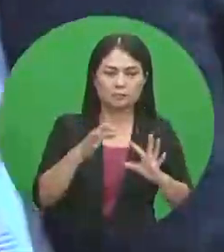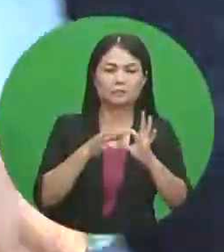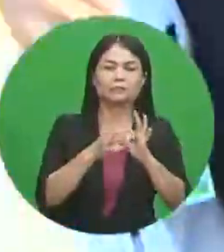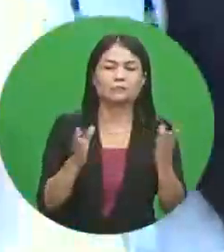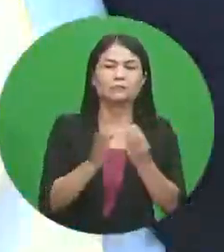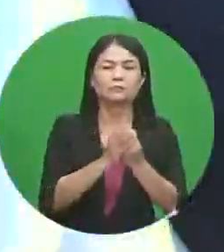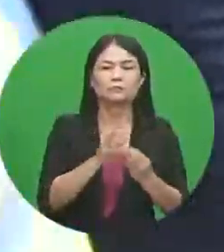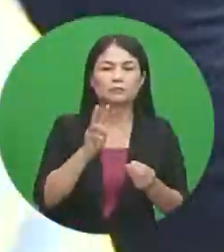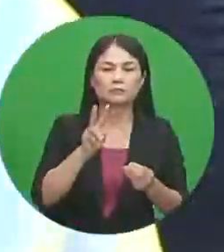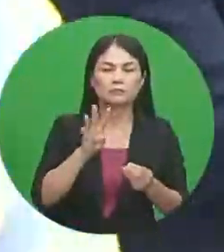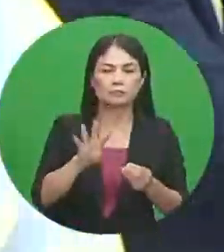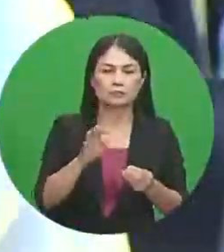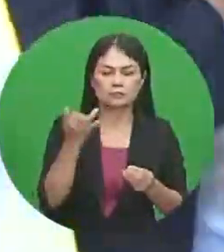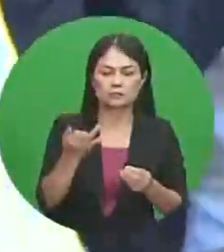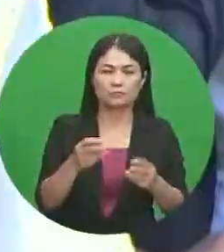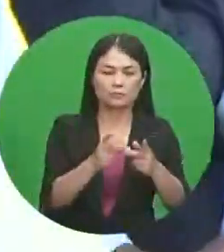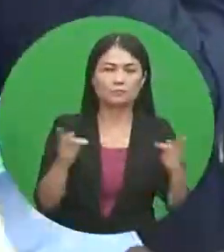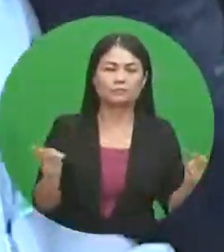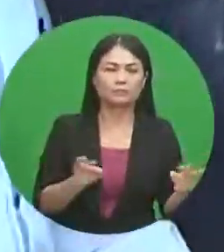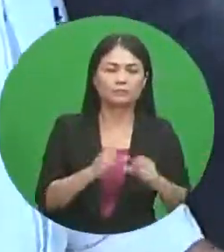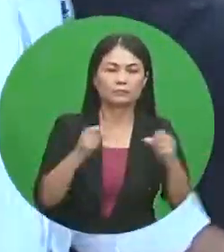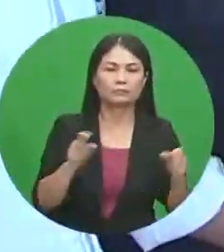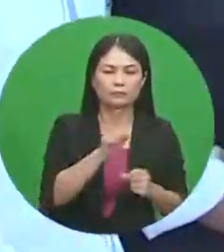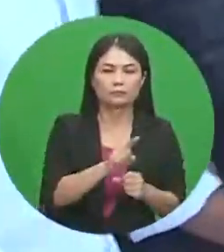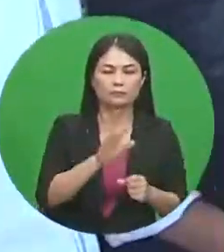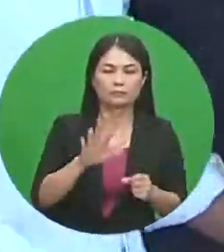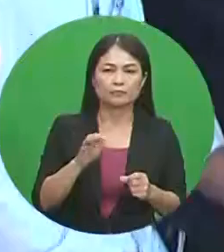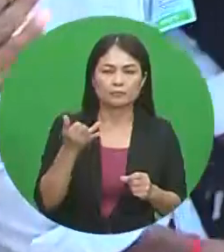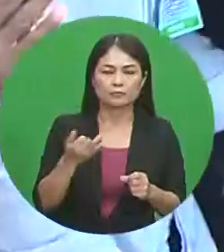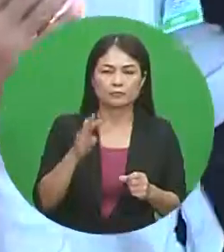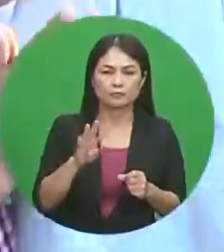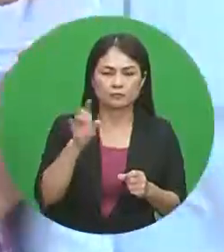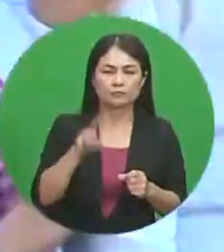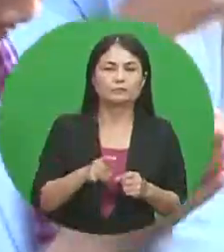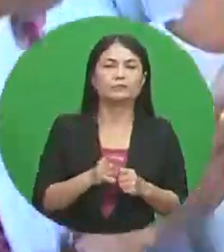ម៉ែត្រមានការសាងសង់ស្ពានតភ្ជាប់ចំនួន 47 កន្លែងប្រវែងសរុប 1574